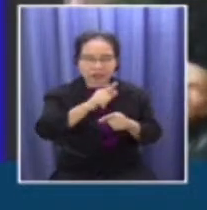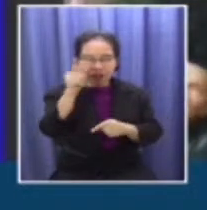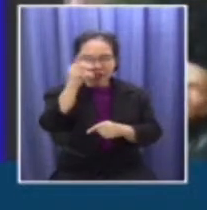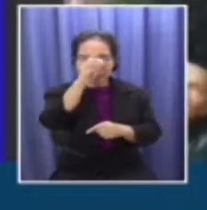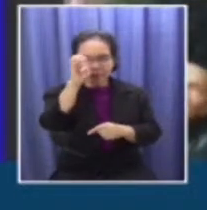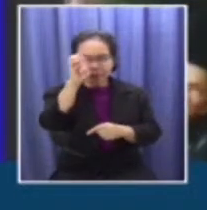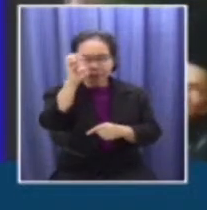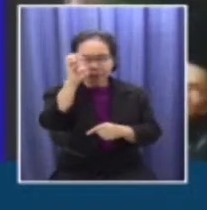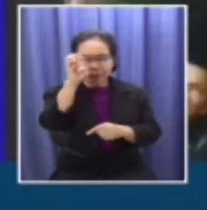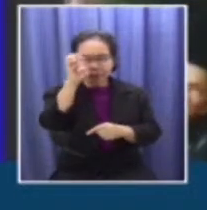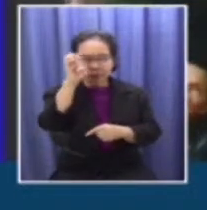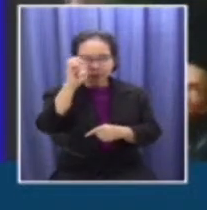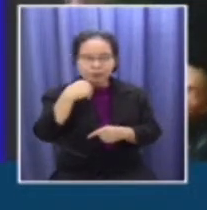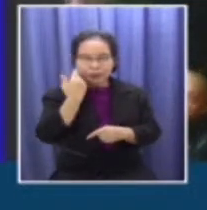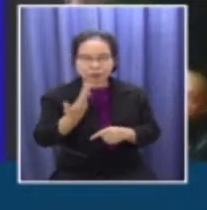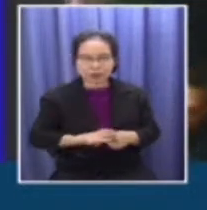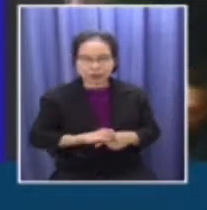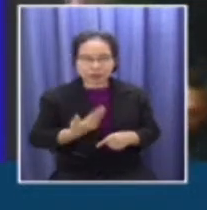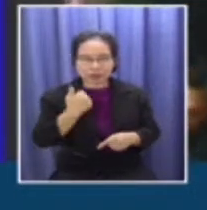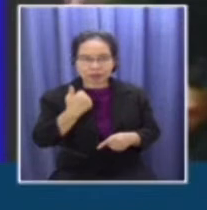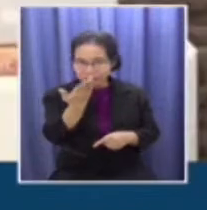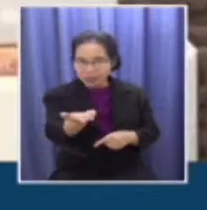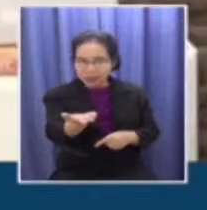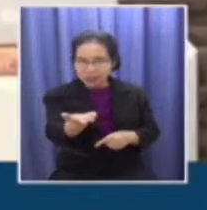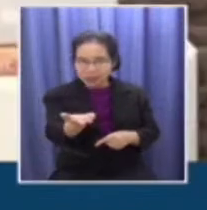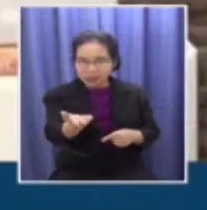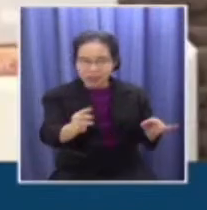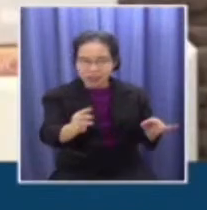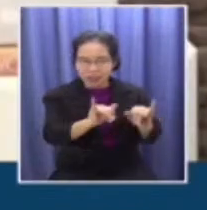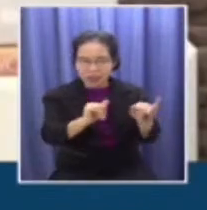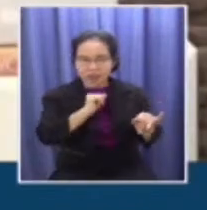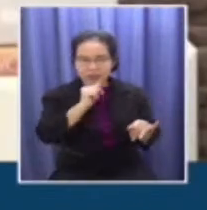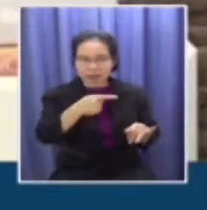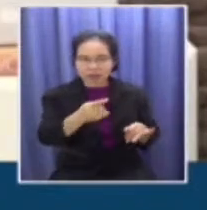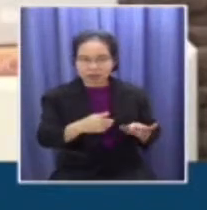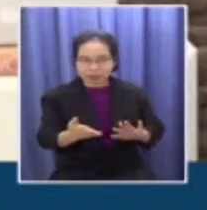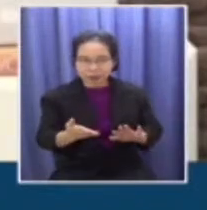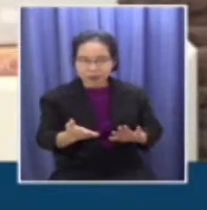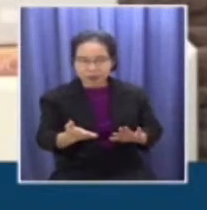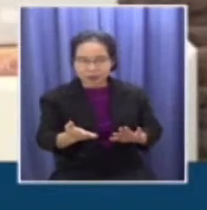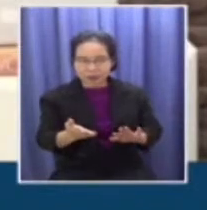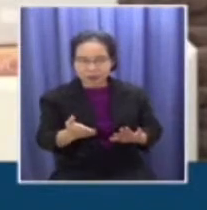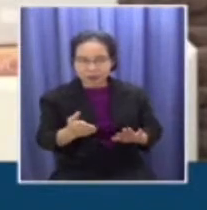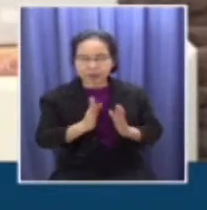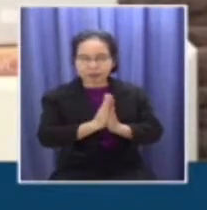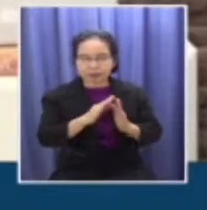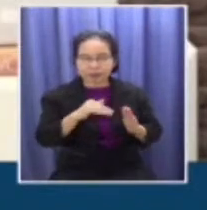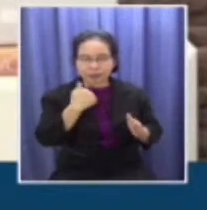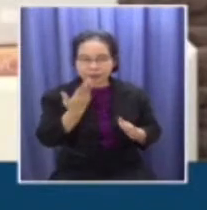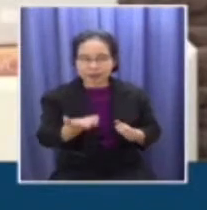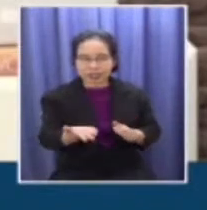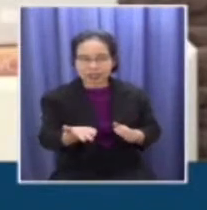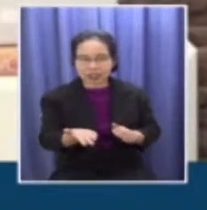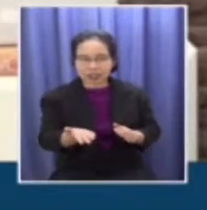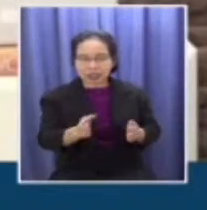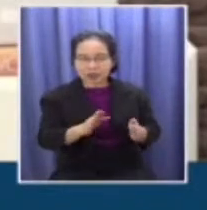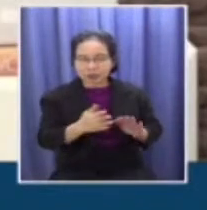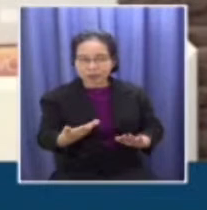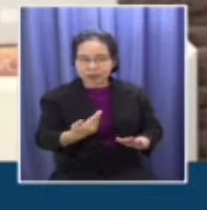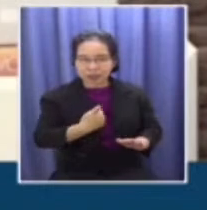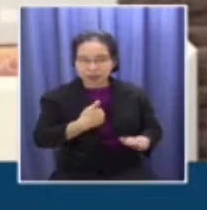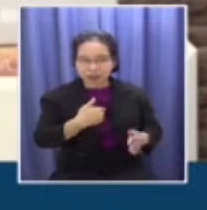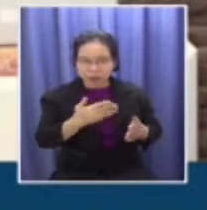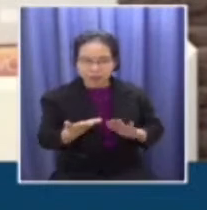sɛ betumi adi ho adanseɛ sɛ nkwa ɛwɔ ewiem ana nipa betumi akɔtena ewiem mu